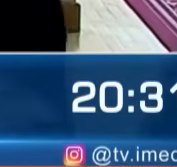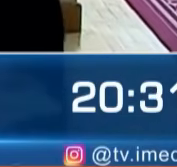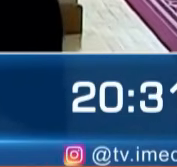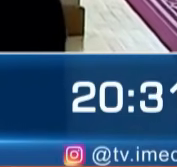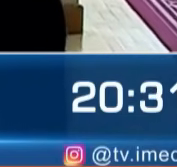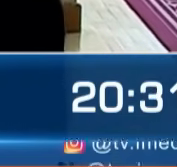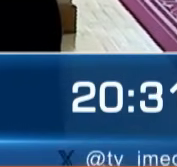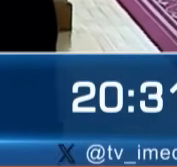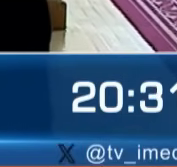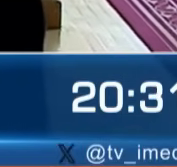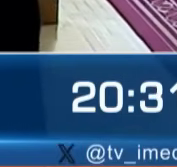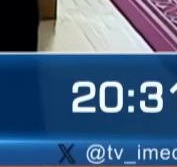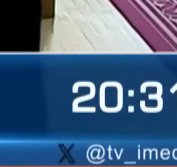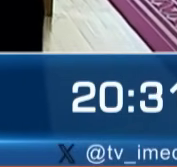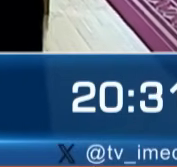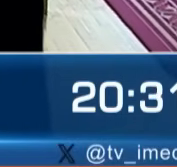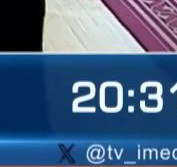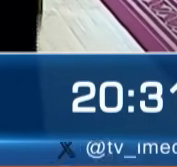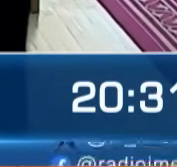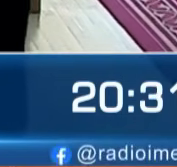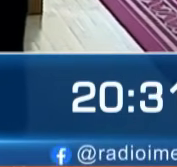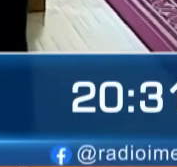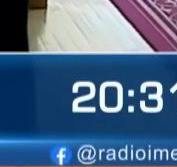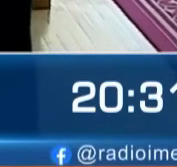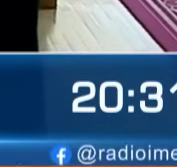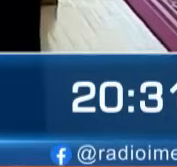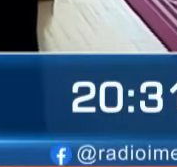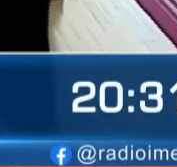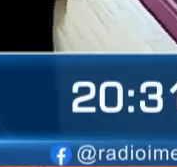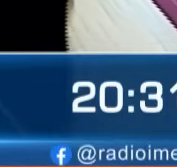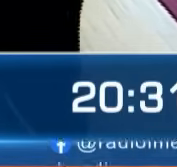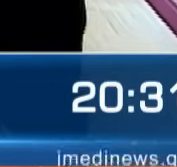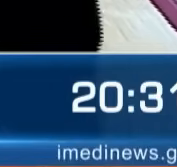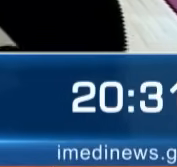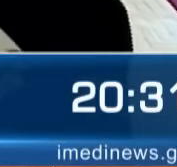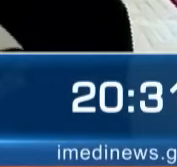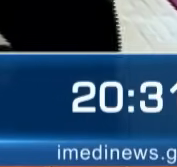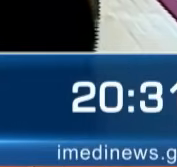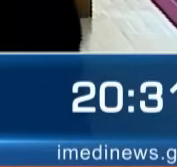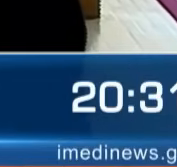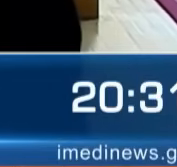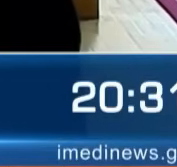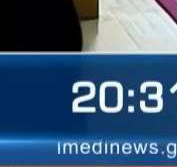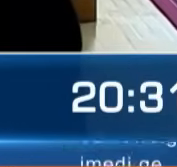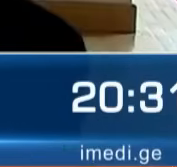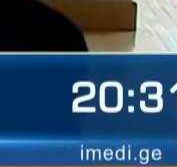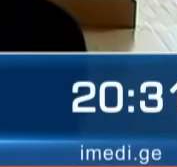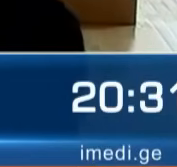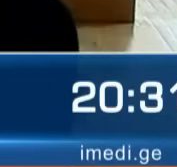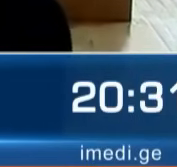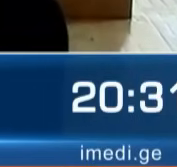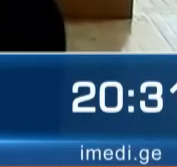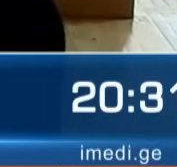მნიშვნელოვანი მომენტია. Ვიცით ახალი პრემიერ-მინისტრის გეგმა. Ვუსურებთ მას და ქართველ ხალხსაც, რომ წარმატებით განახორციელოს თავისი გეგმა,